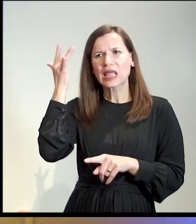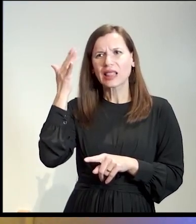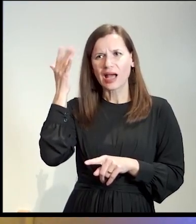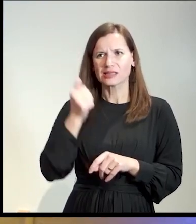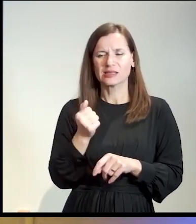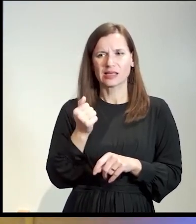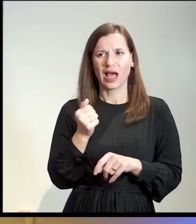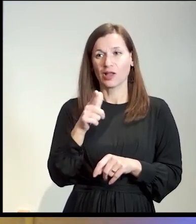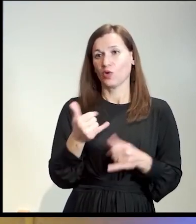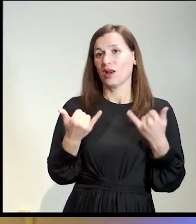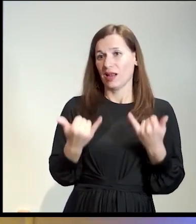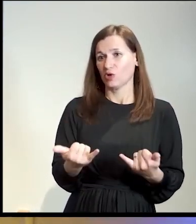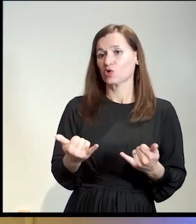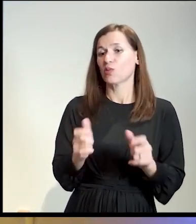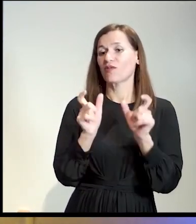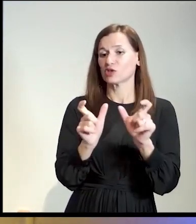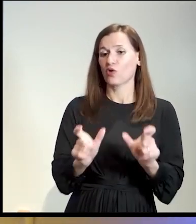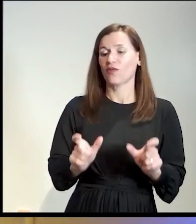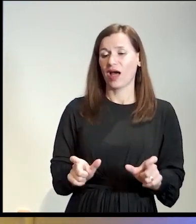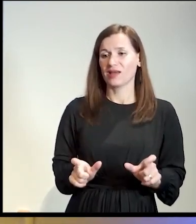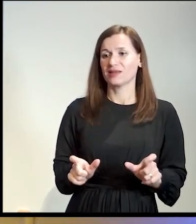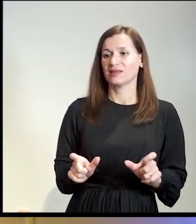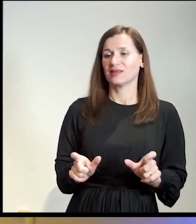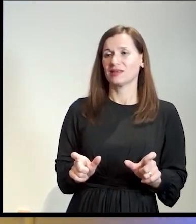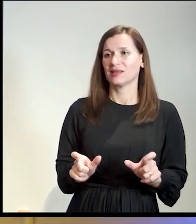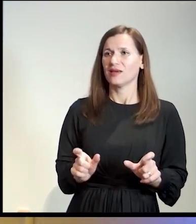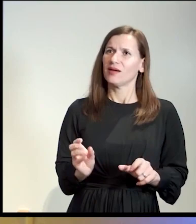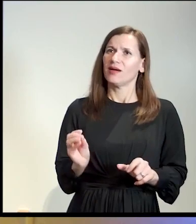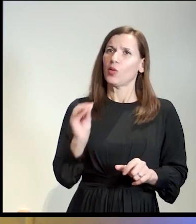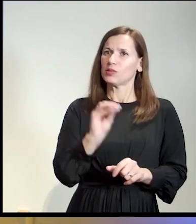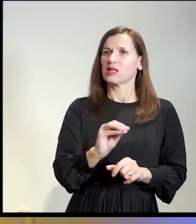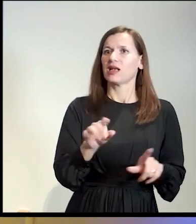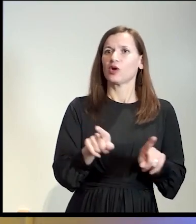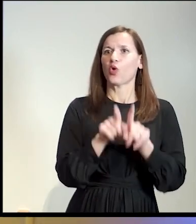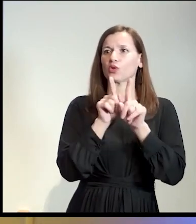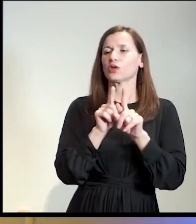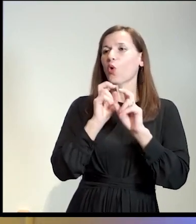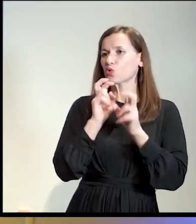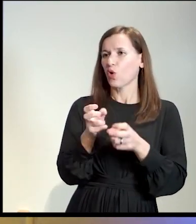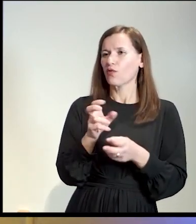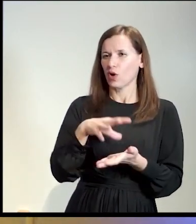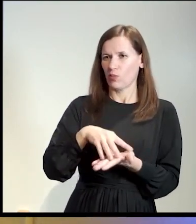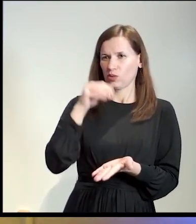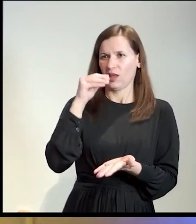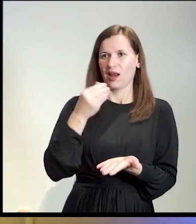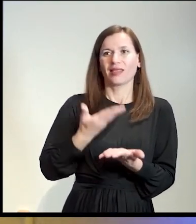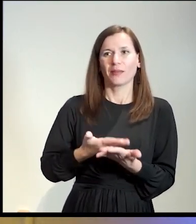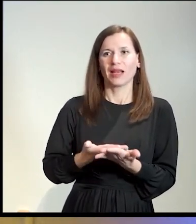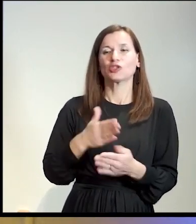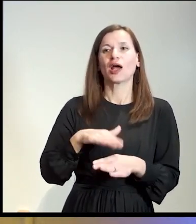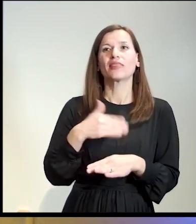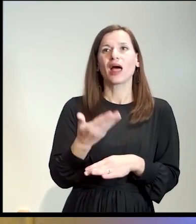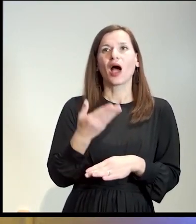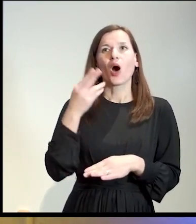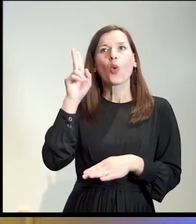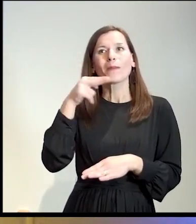smo letos oslovarili v sprotnem slovarju slovenskega jezika kot Odgovor modela, temelječega na umetni inteligenci, ki